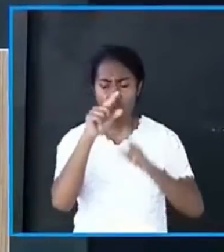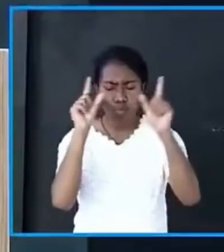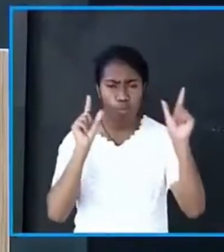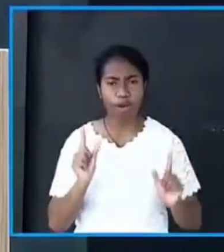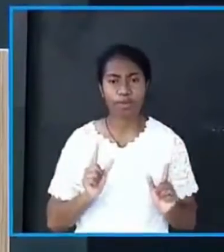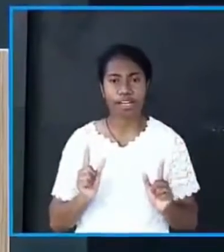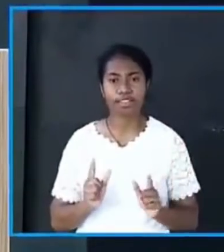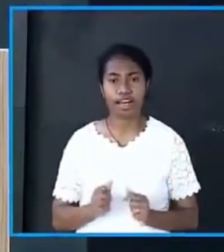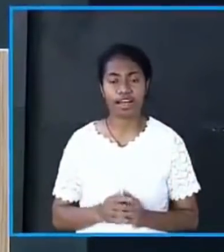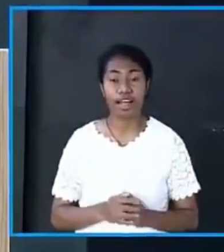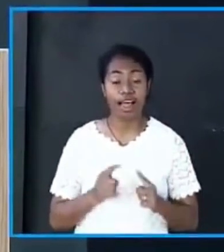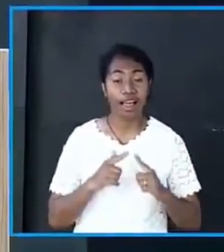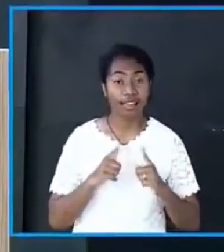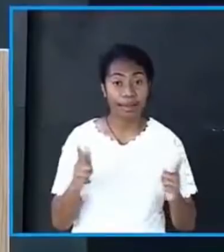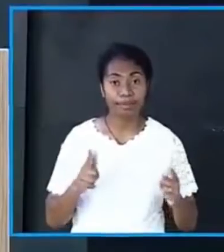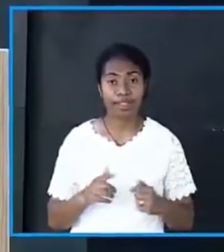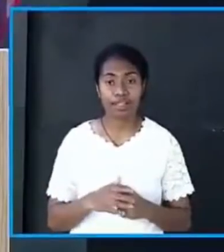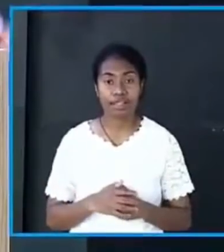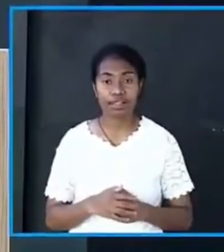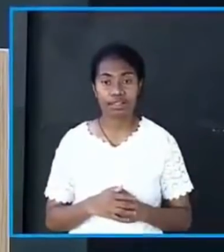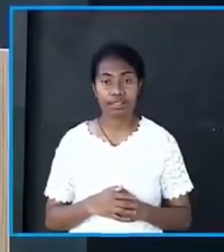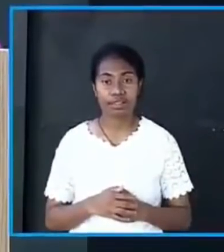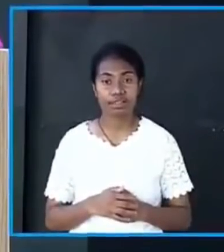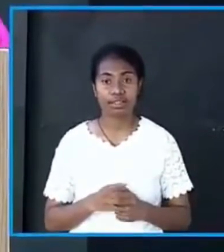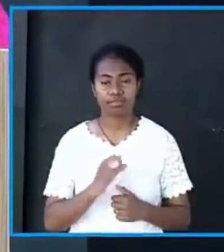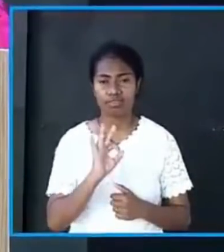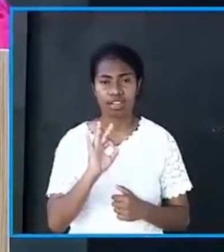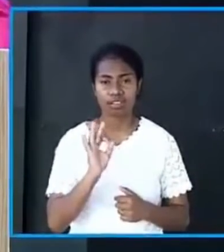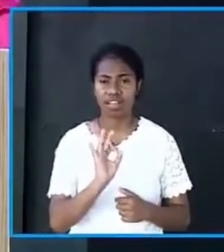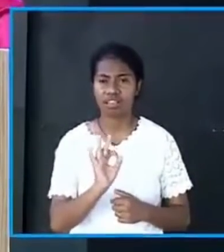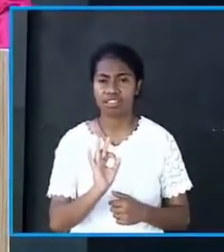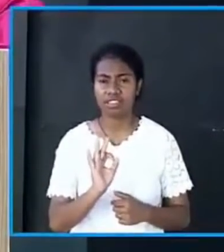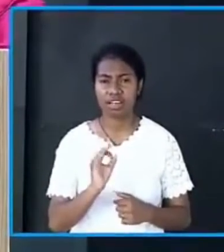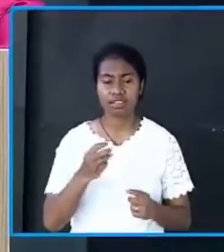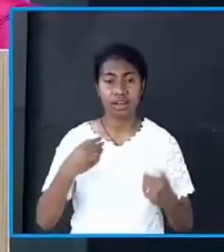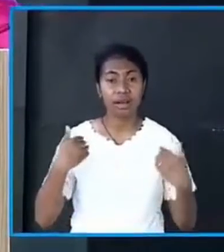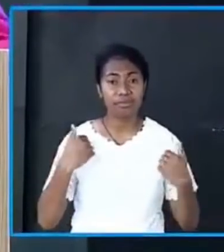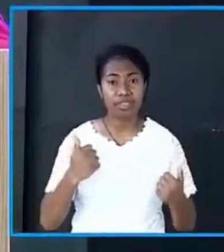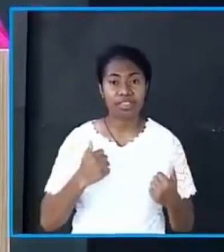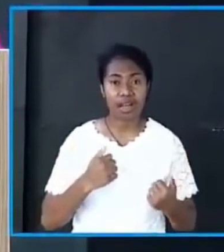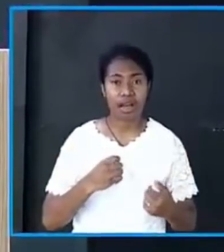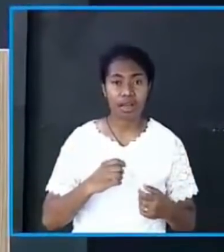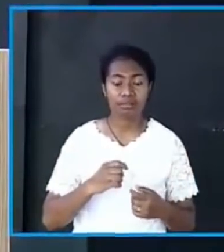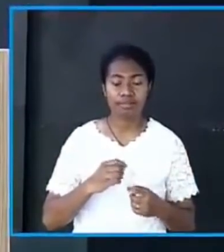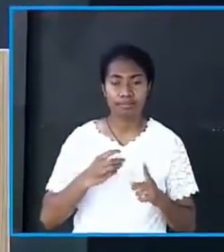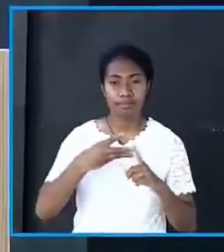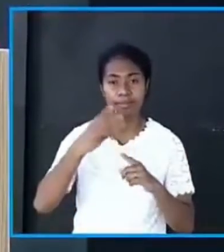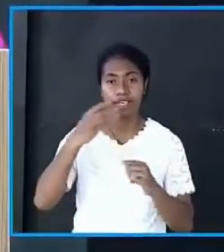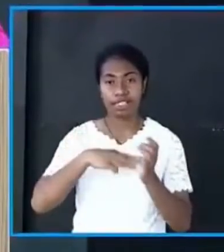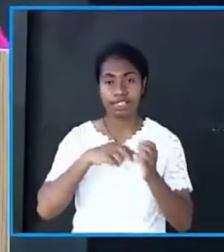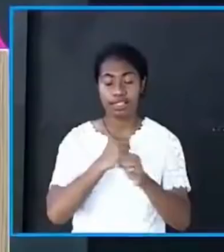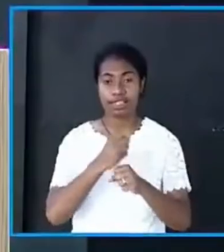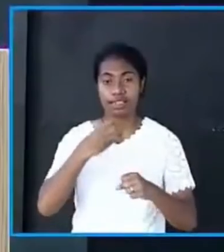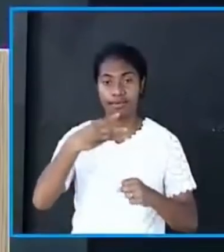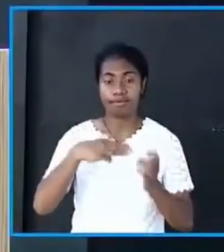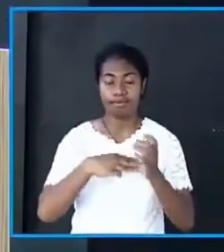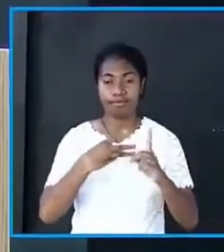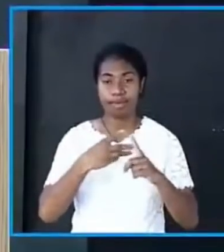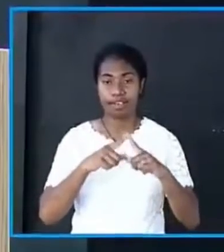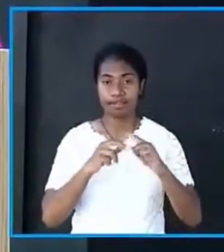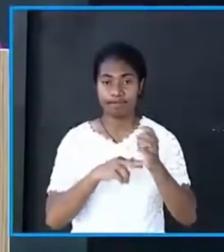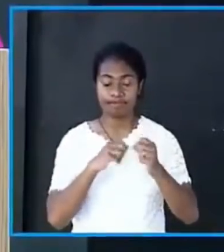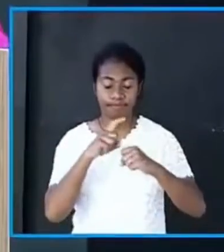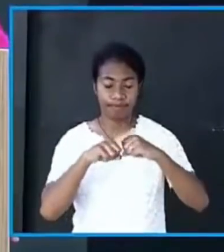biasa tapi ya paten tak bisa mengembangkan kemampuan karena akal budi Tidak